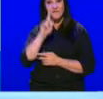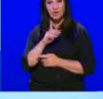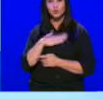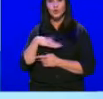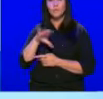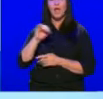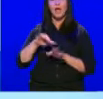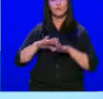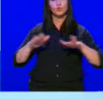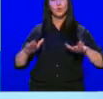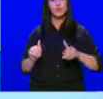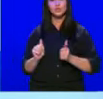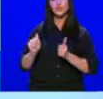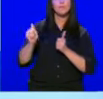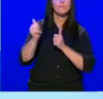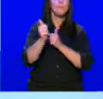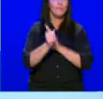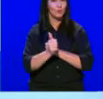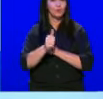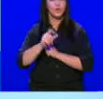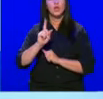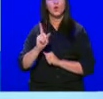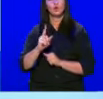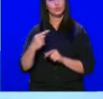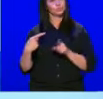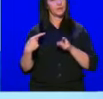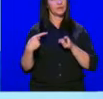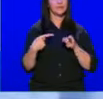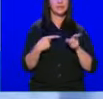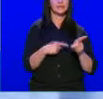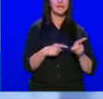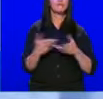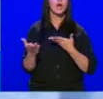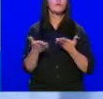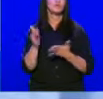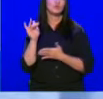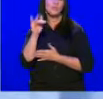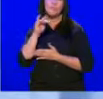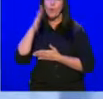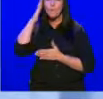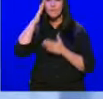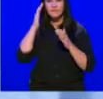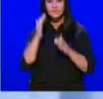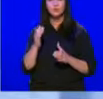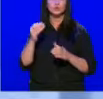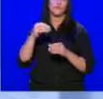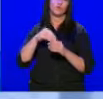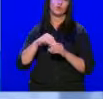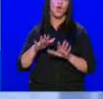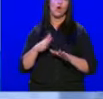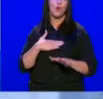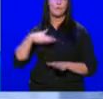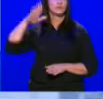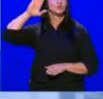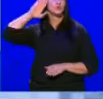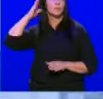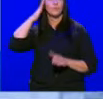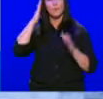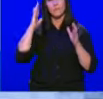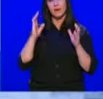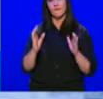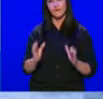имаме евроатлантически приоритети, които да се следват от каквото и да е правителство, включително ако има служебно